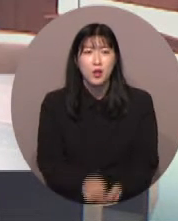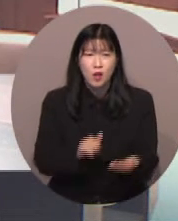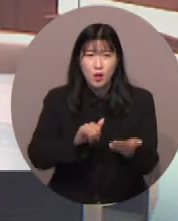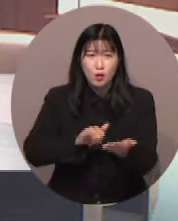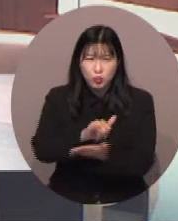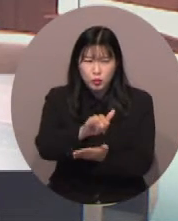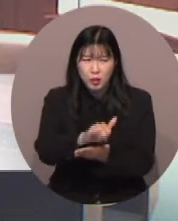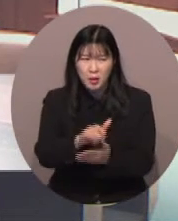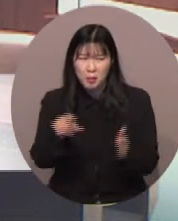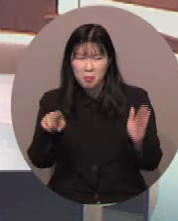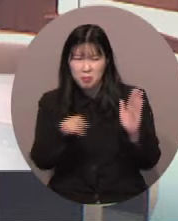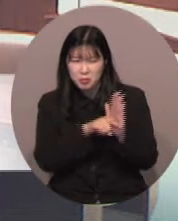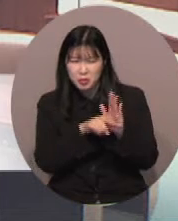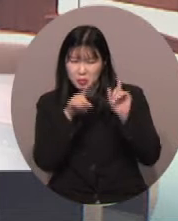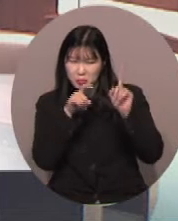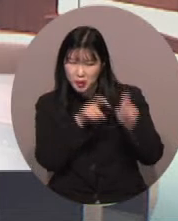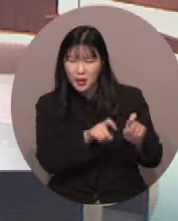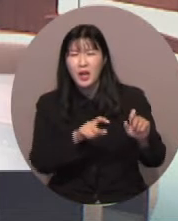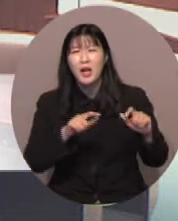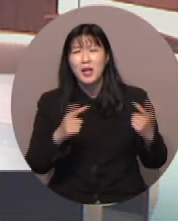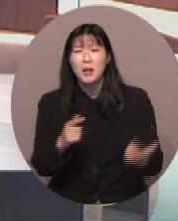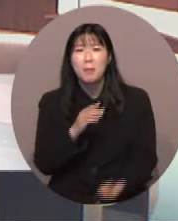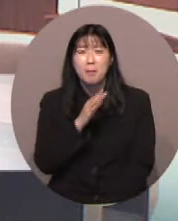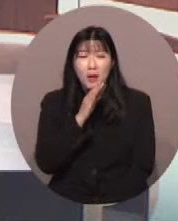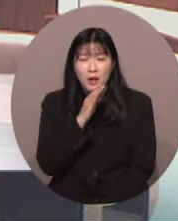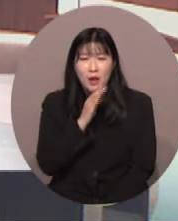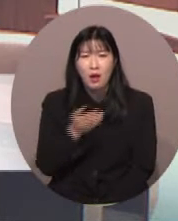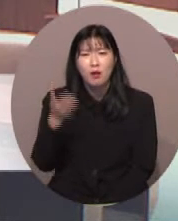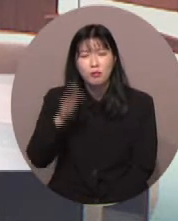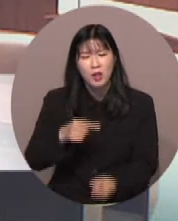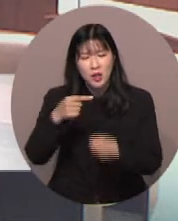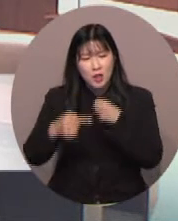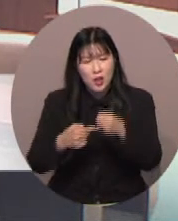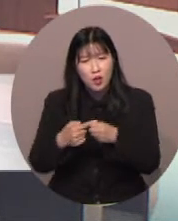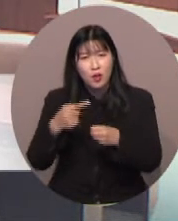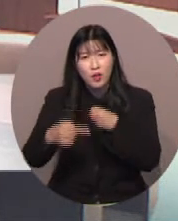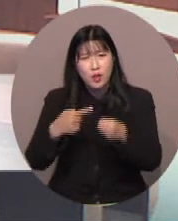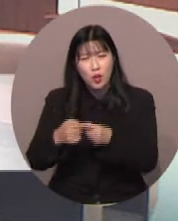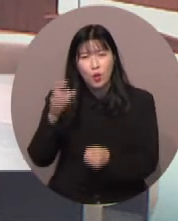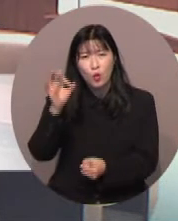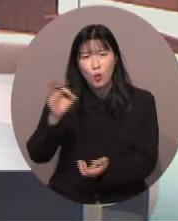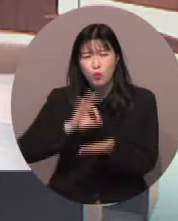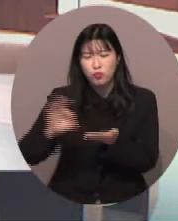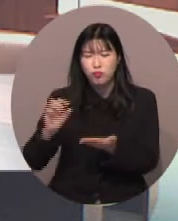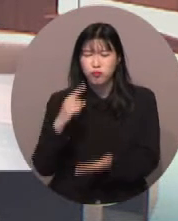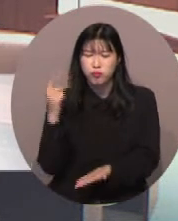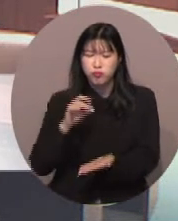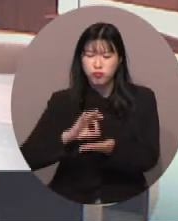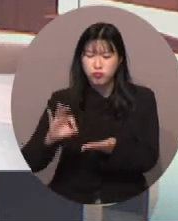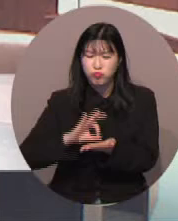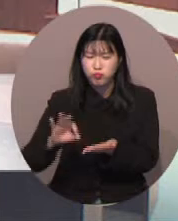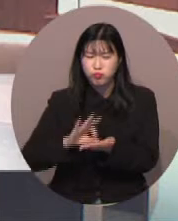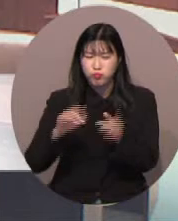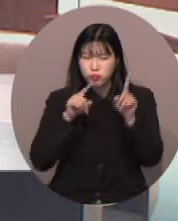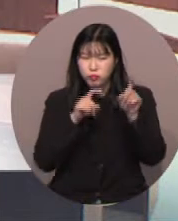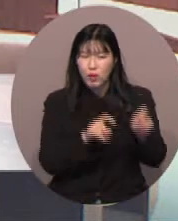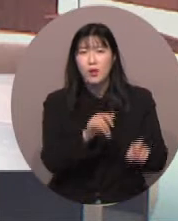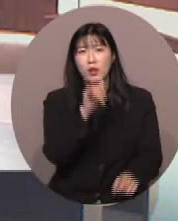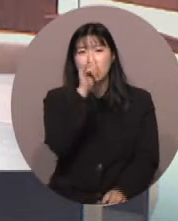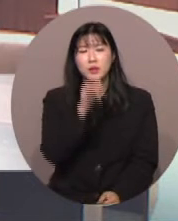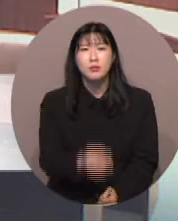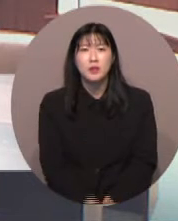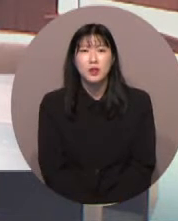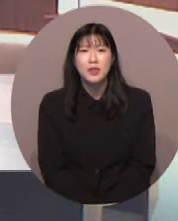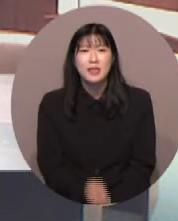연수를 무조건 비판적으로 볼 건 아니지만 해마다 이른바 외유성 연수 논란이 되풀이되고 있죠. 내실